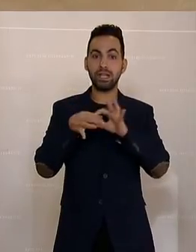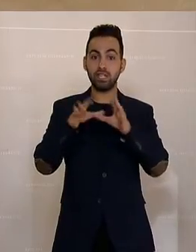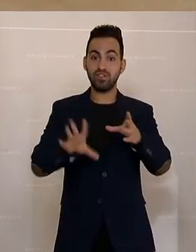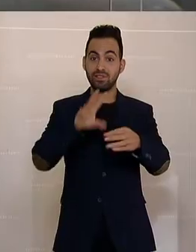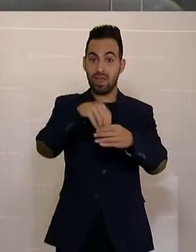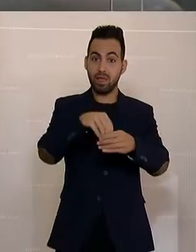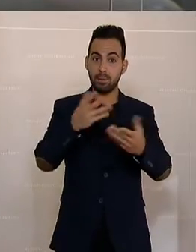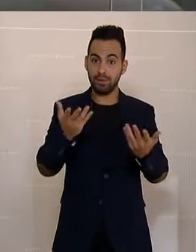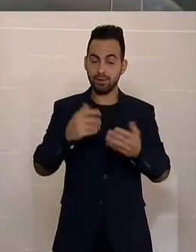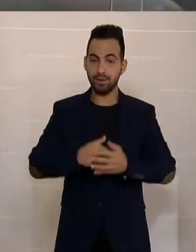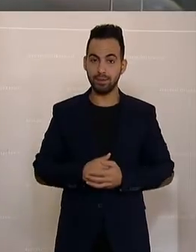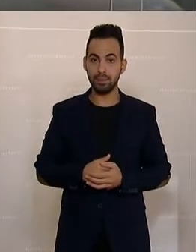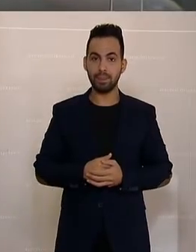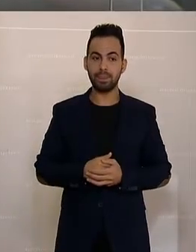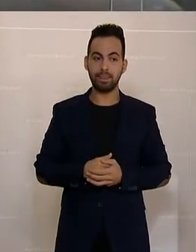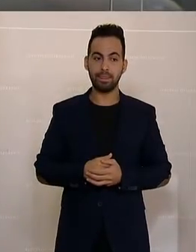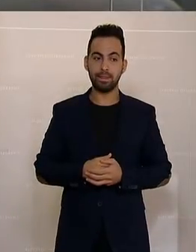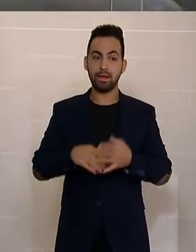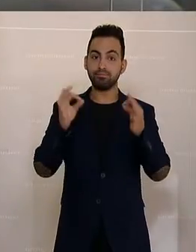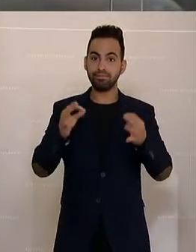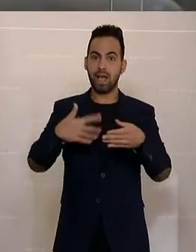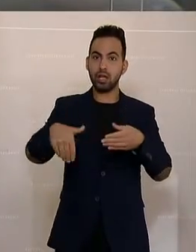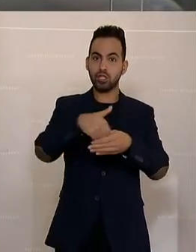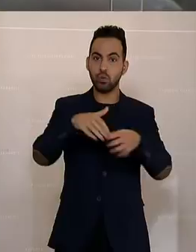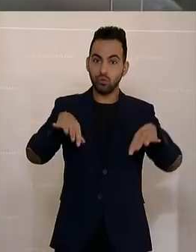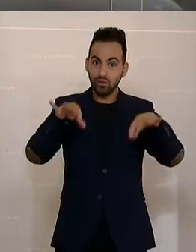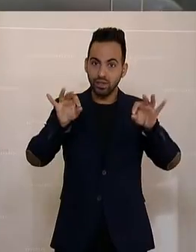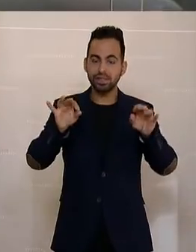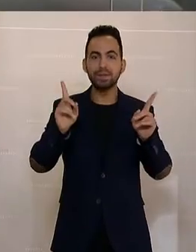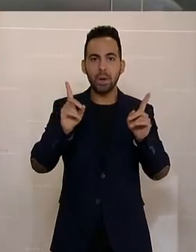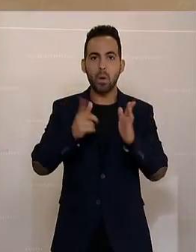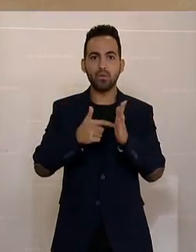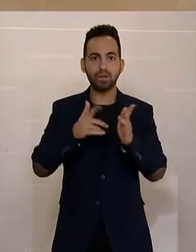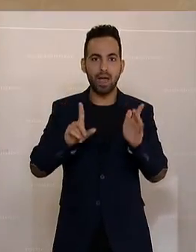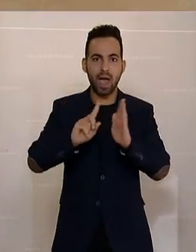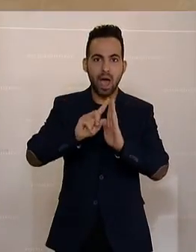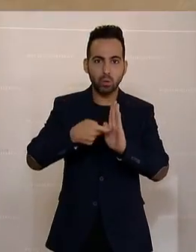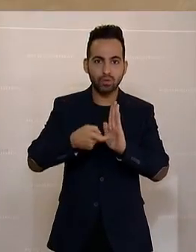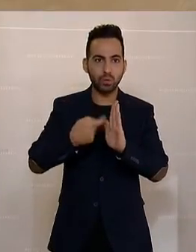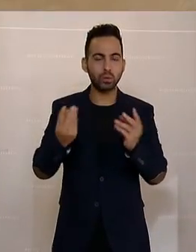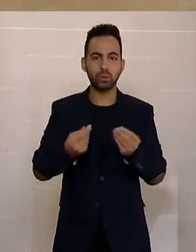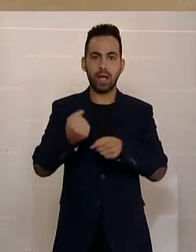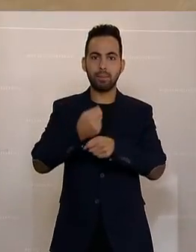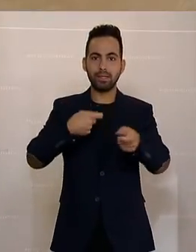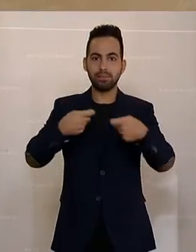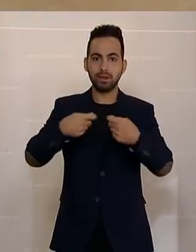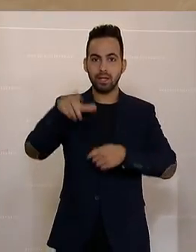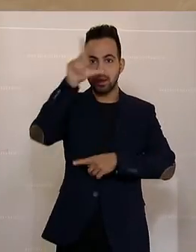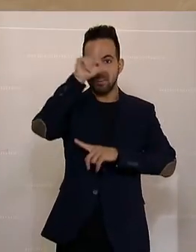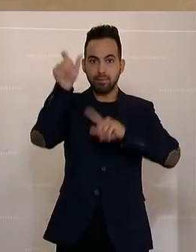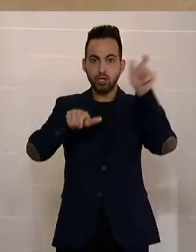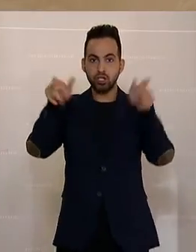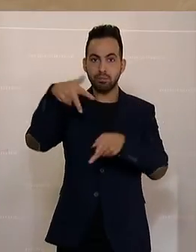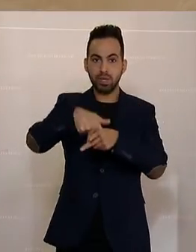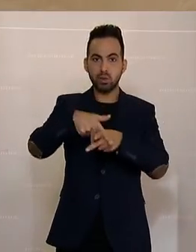teilzuhaben. Um eine passende Anstellung zu finden, ist es dennoch oft eine Herausforderung, denn am Arbeitsmarkt sind Menschen mit Behinderungen